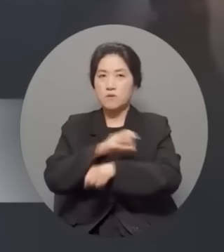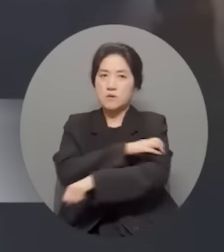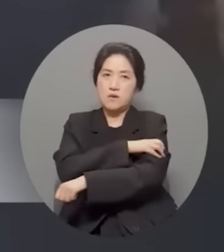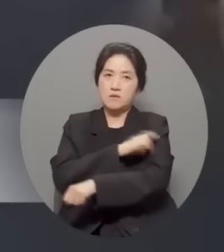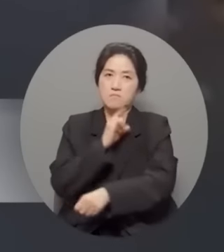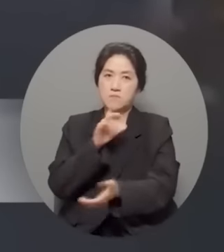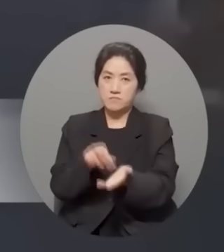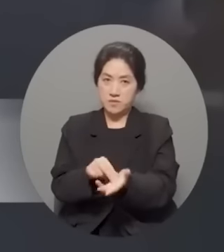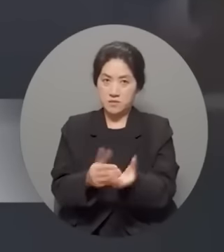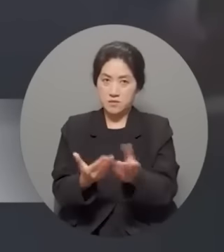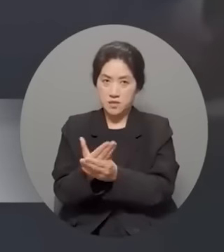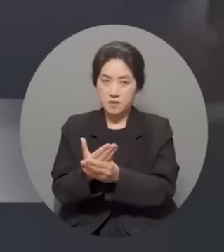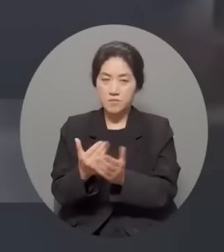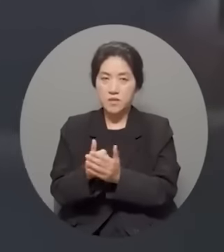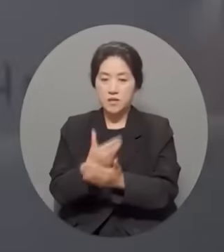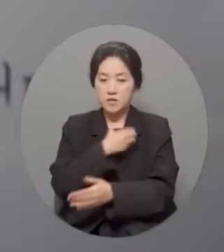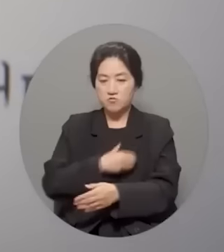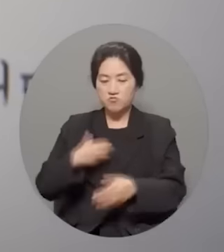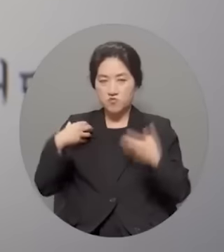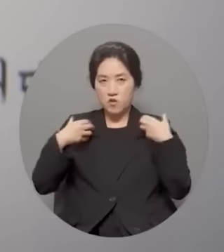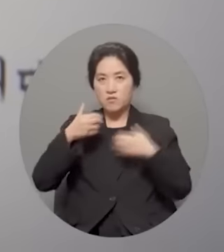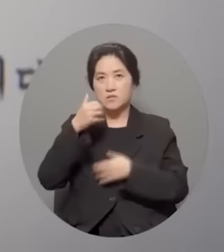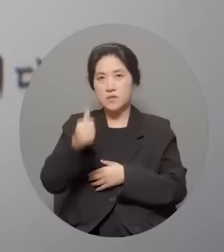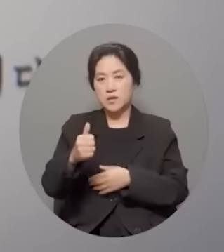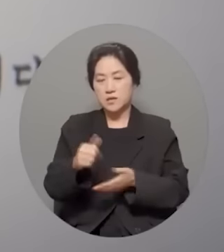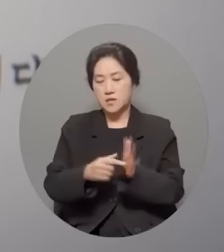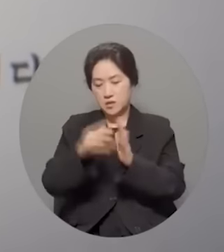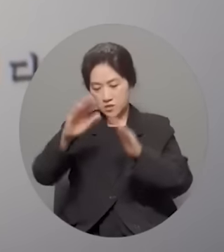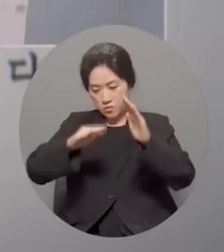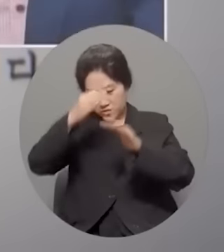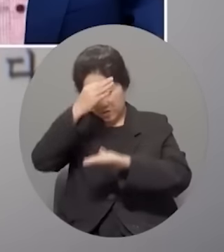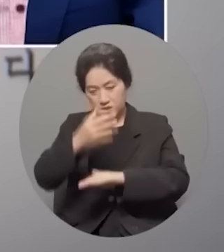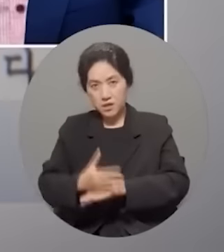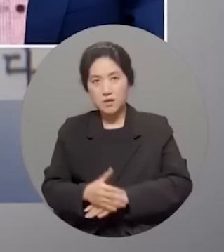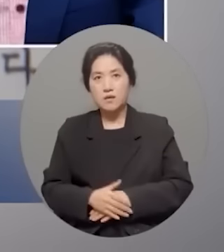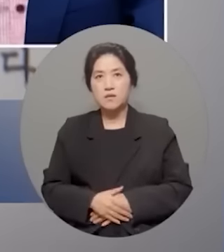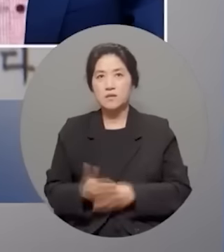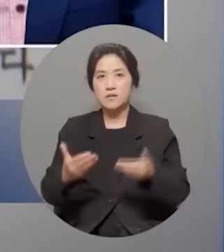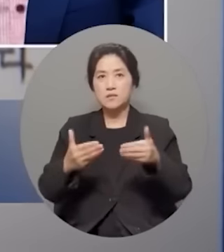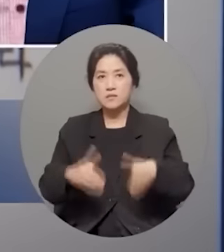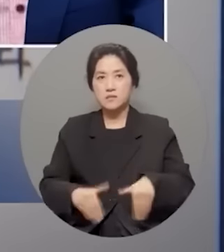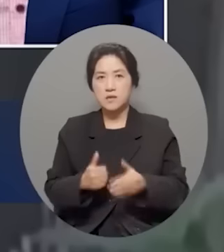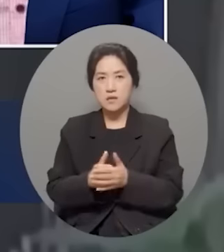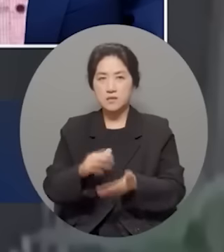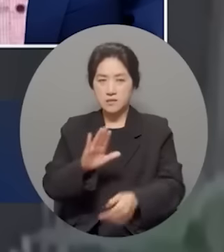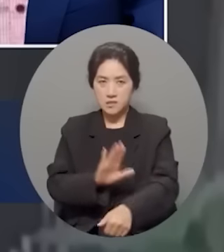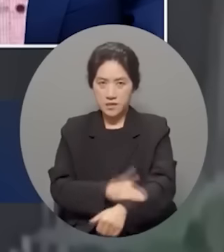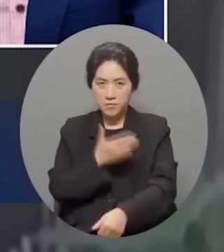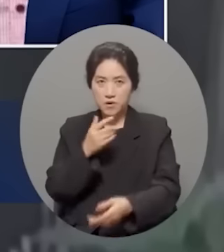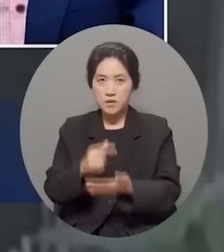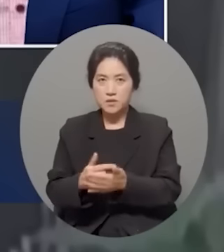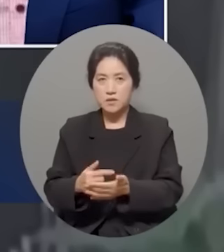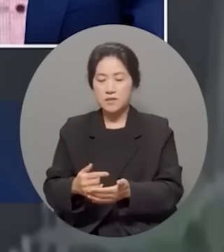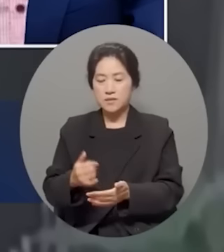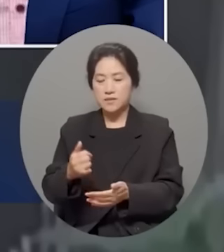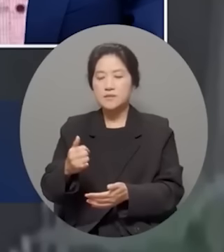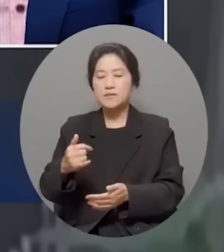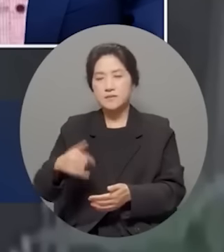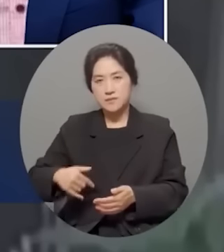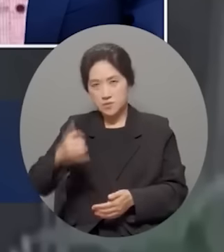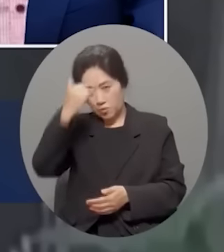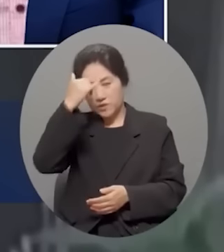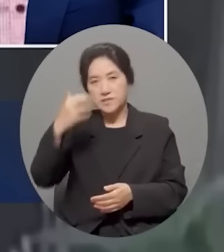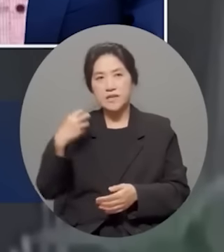논란이 일자 결국 구청장이 나서 공식 사과했습니다 그 직원이 무리를 빚은데 대한 도의적인 책임 있잖아요